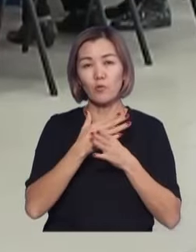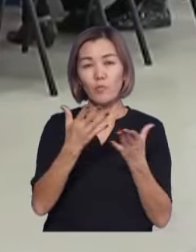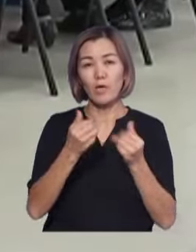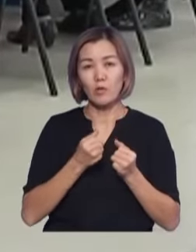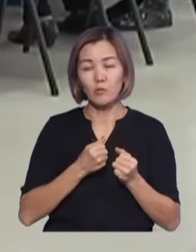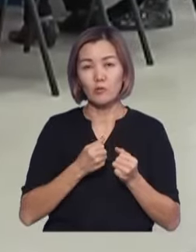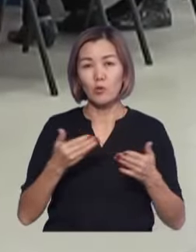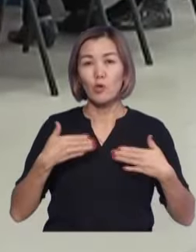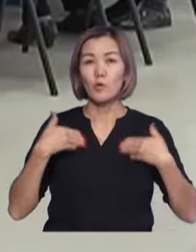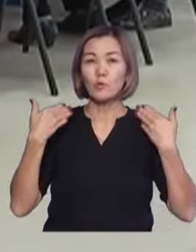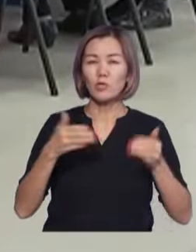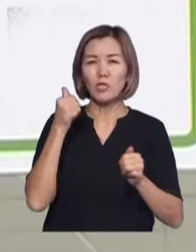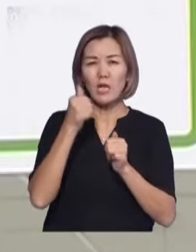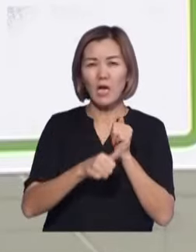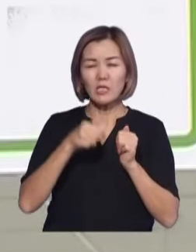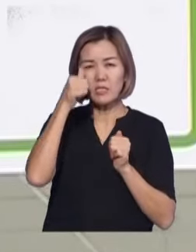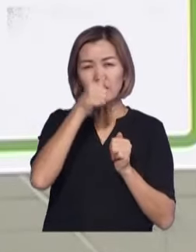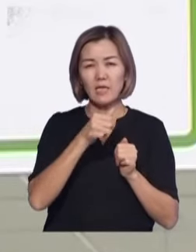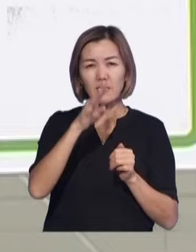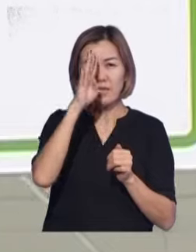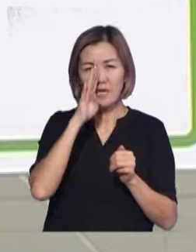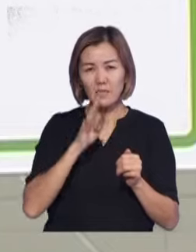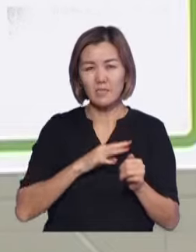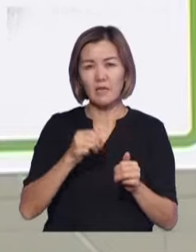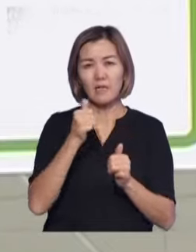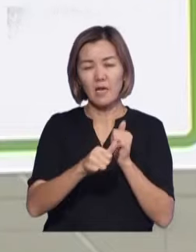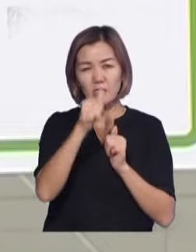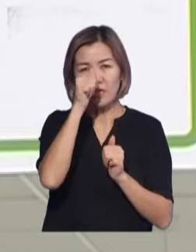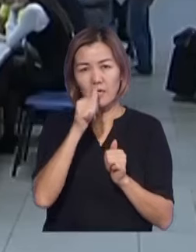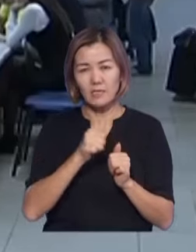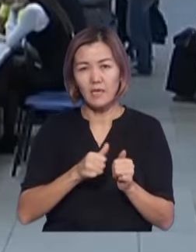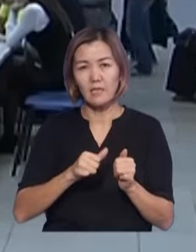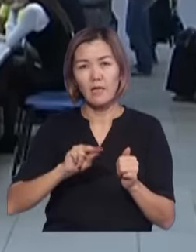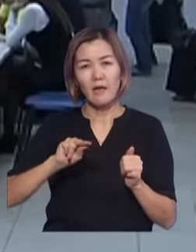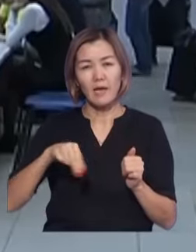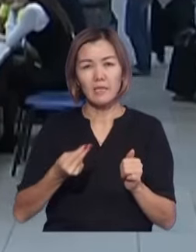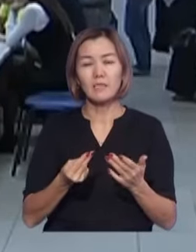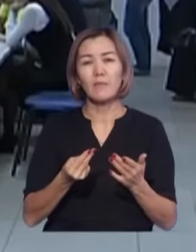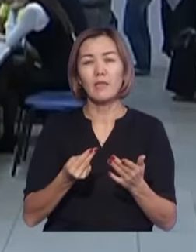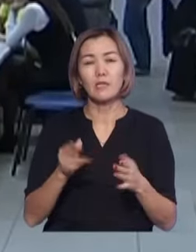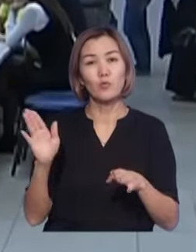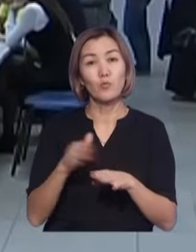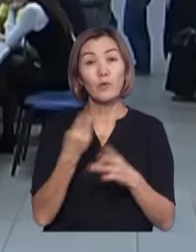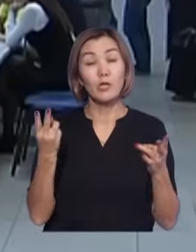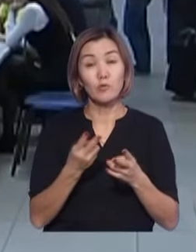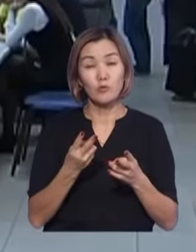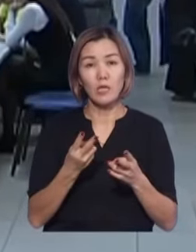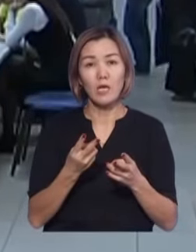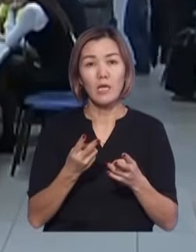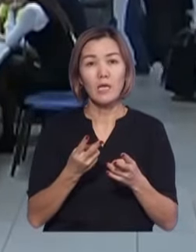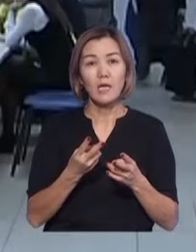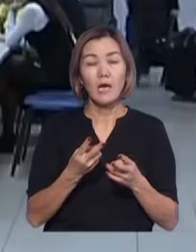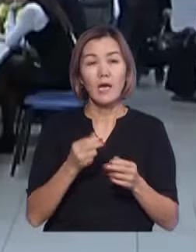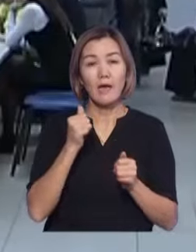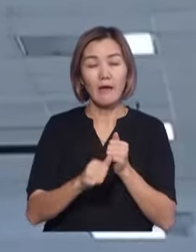үшін ұсынатын жыл сайын, 90 сайын, ай сайын анықтамалардан арылуыңыз мүмкін. Арылмасаңыз да әр қағаз